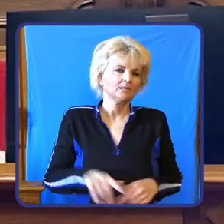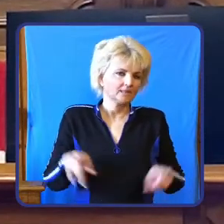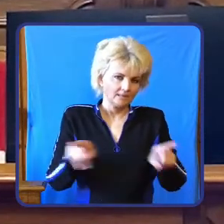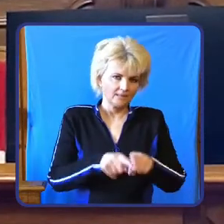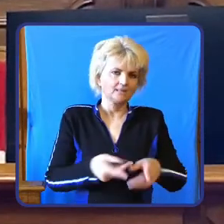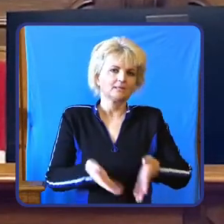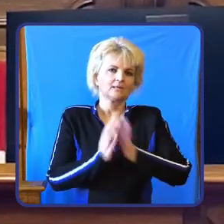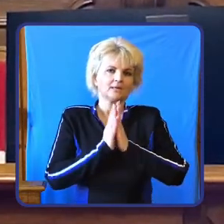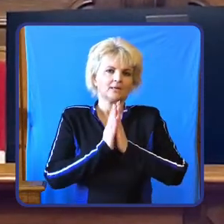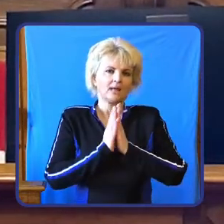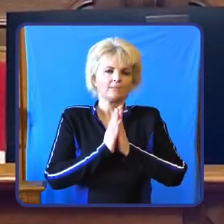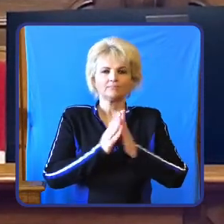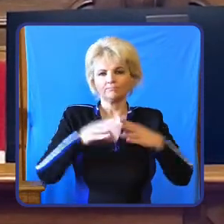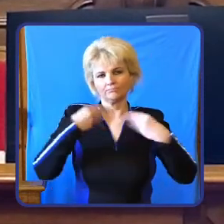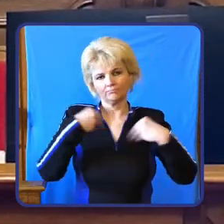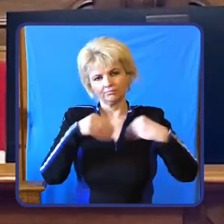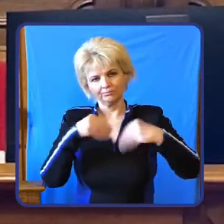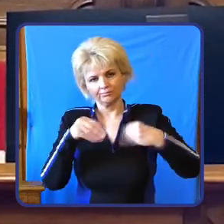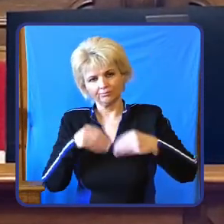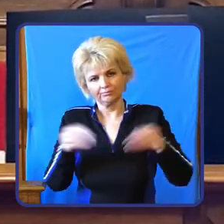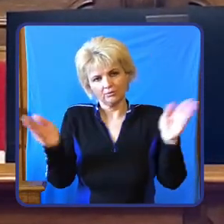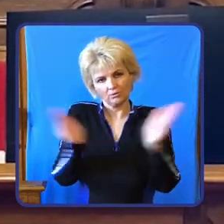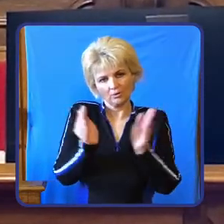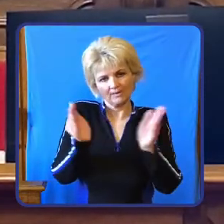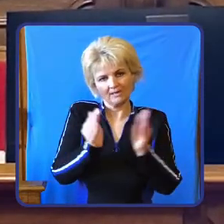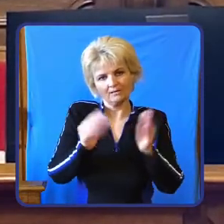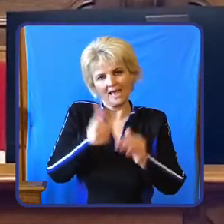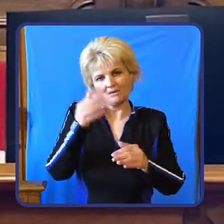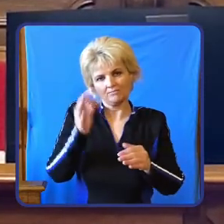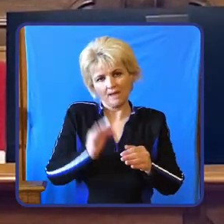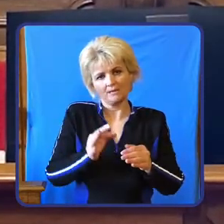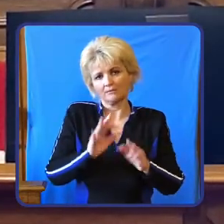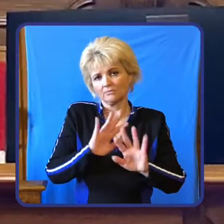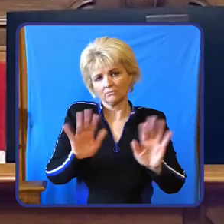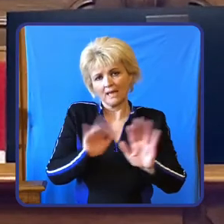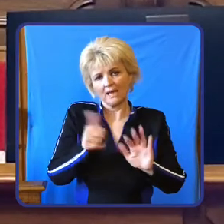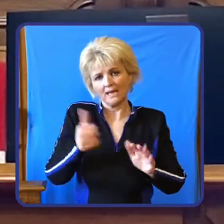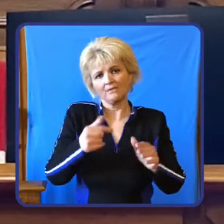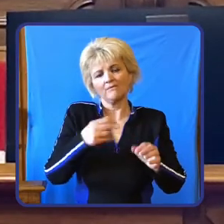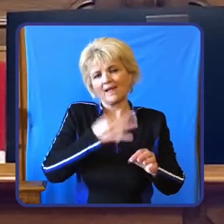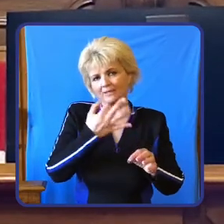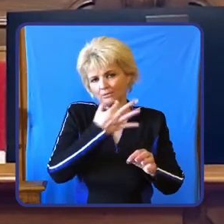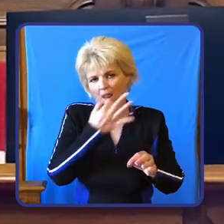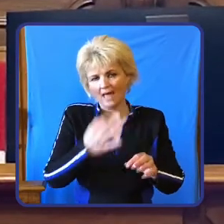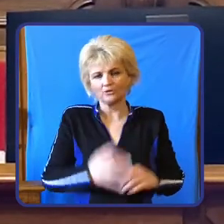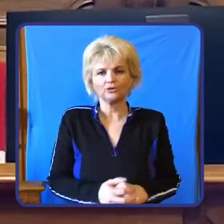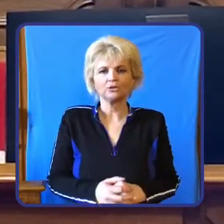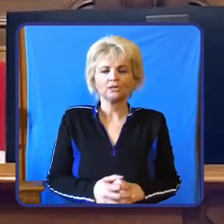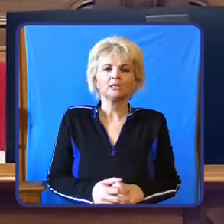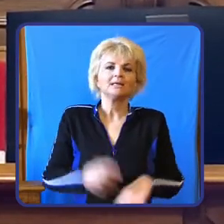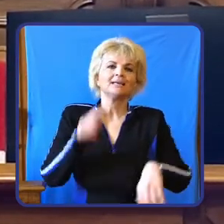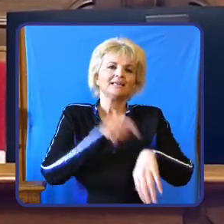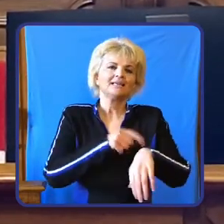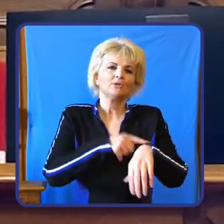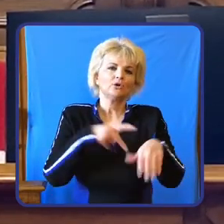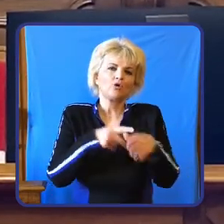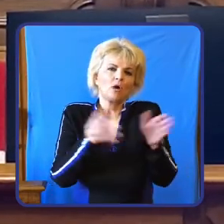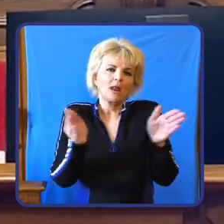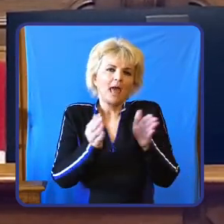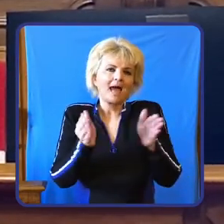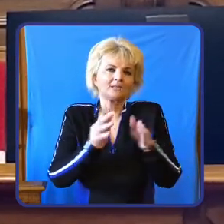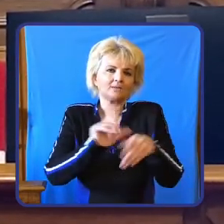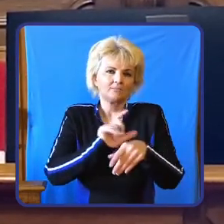kérem, hogy minden mondani valóikat igyekezzenek ebbe az egy felszólalási lehetőségbe besűríteni, Itt ugye elsősorban időkorlátokra